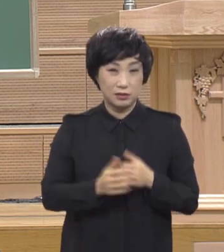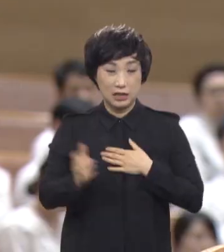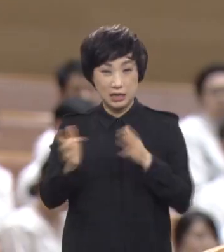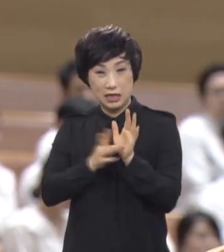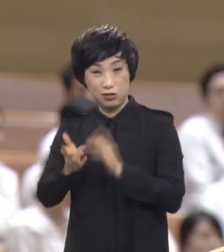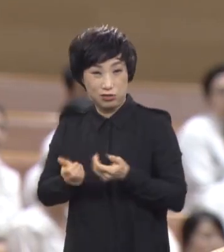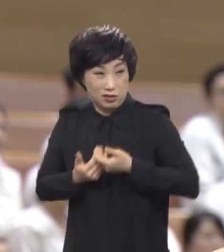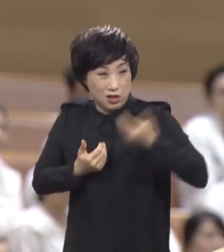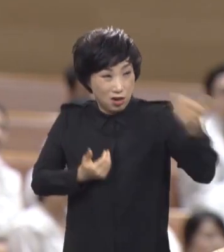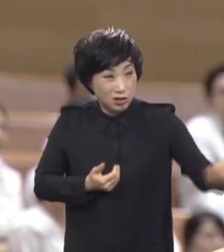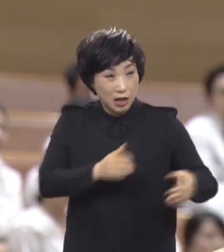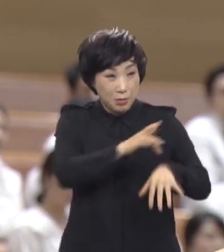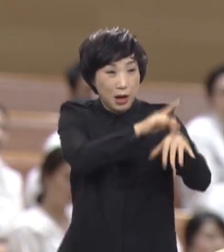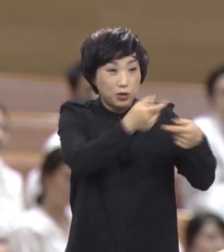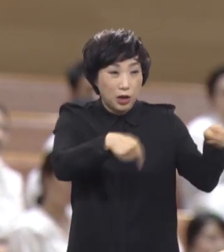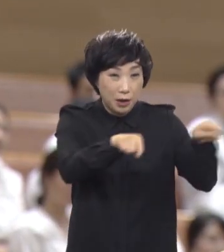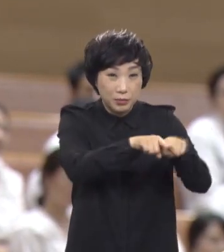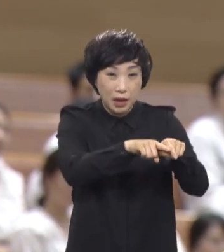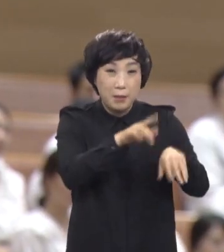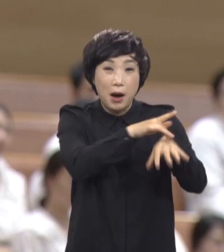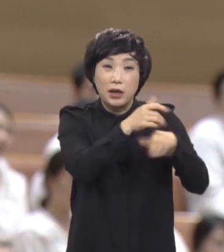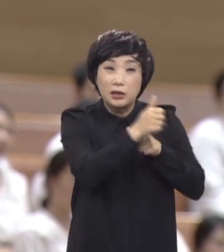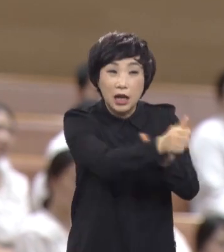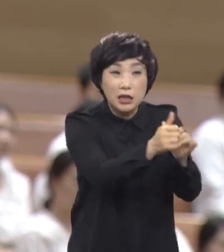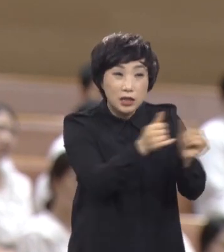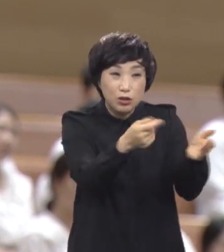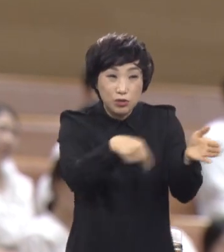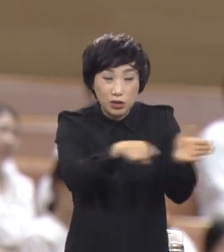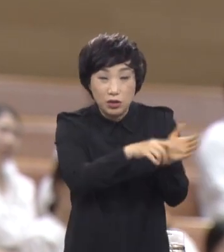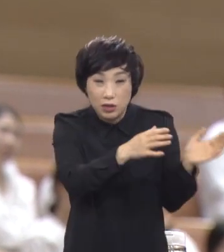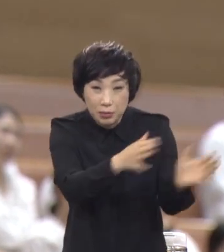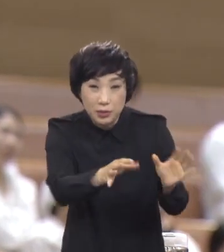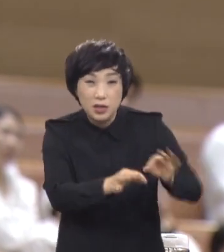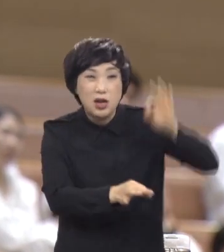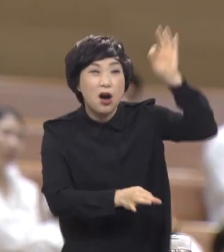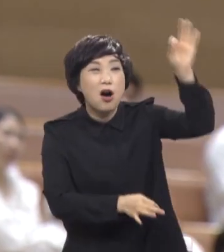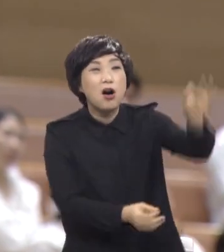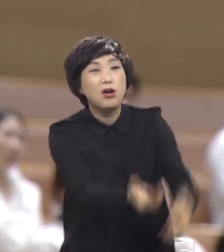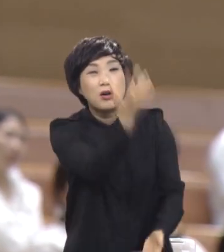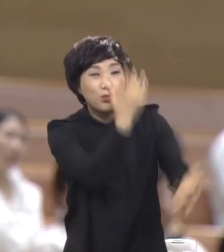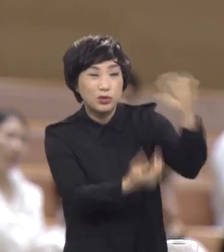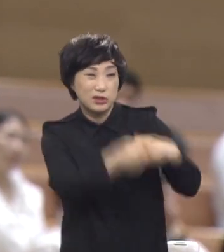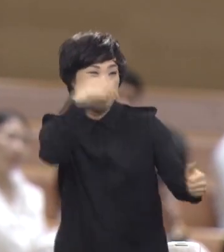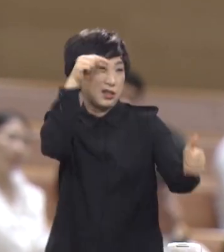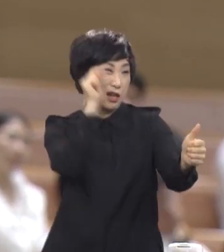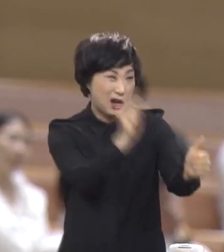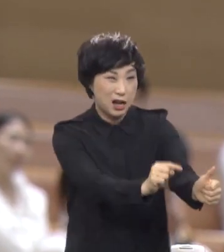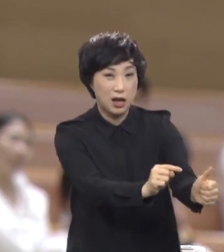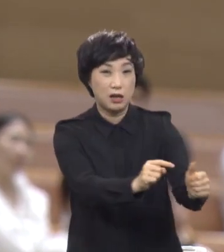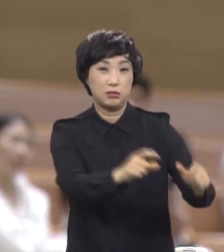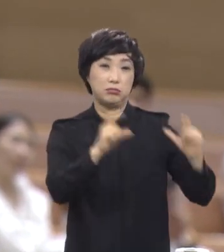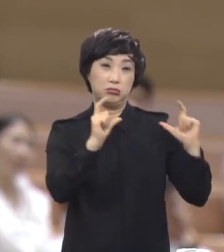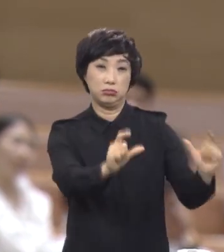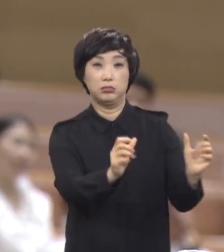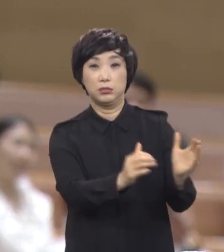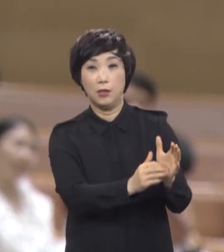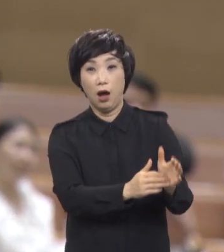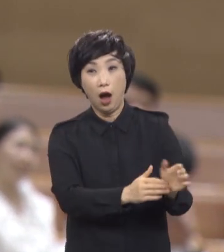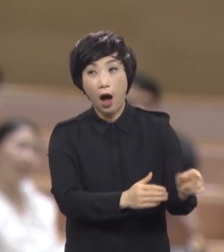나를 떠나 마귀와 더불어 그 사자들을 위해서 예비된 영령한 불로 들어가라